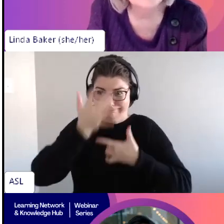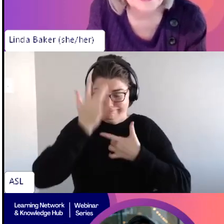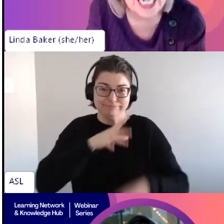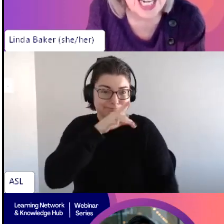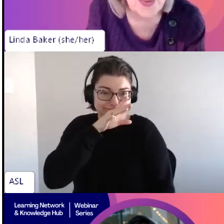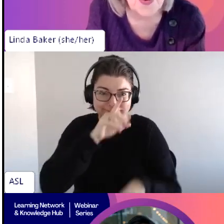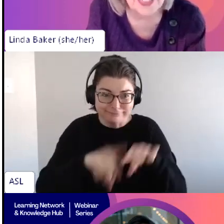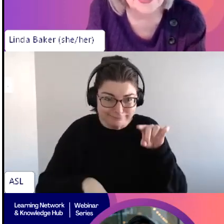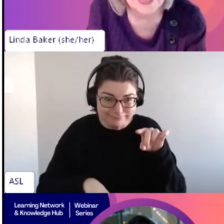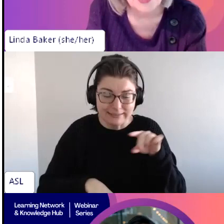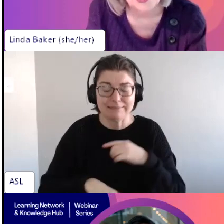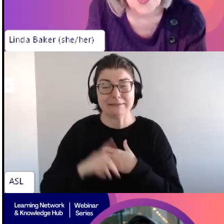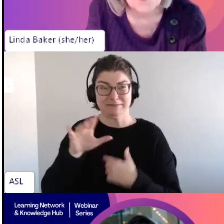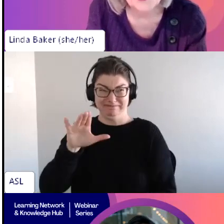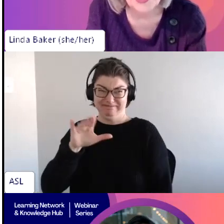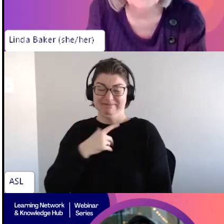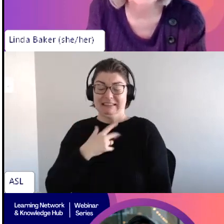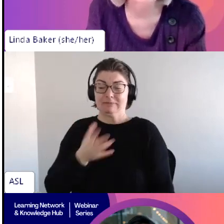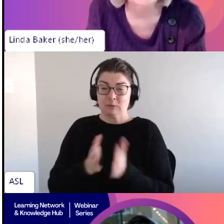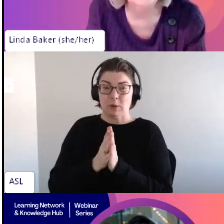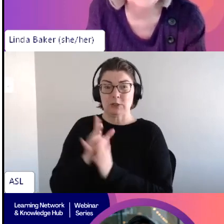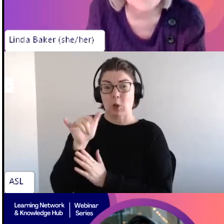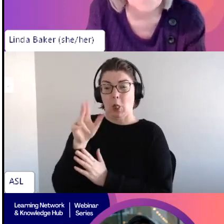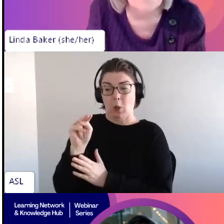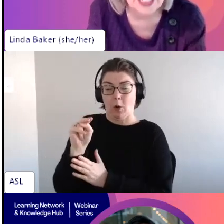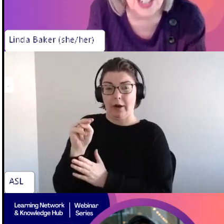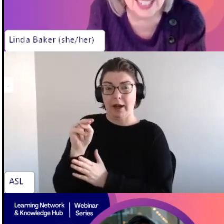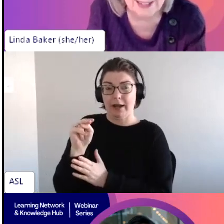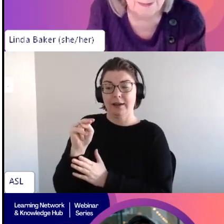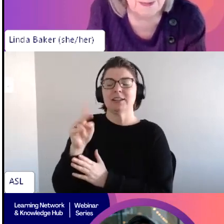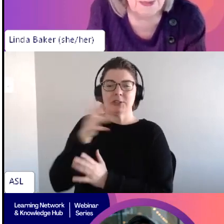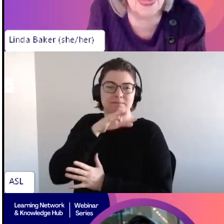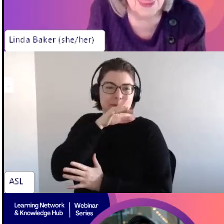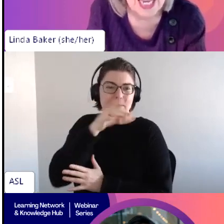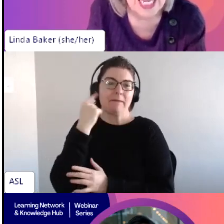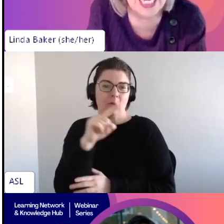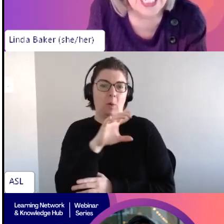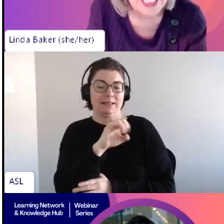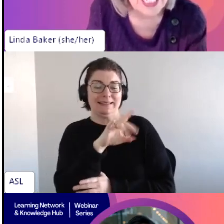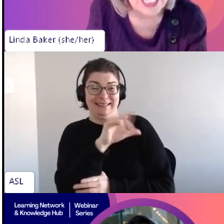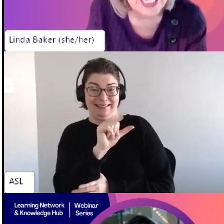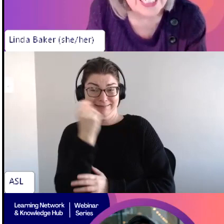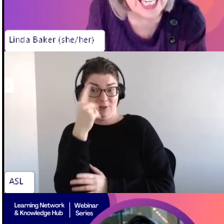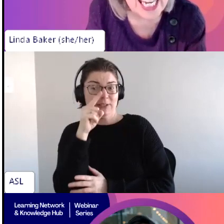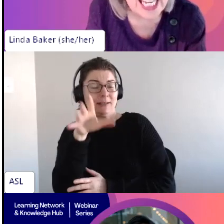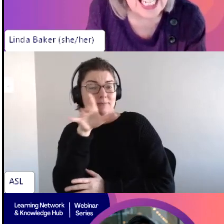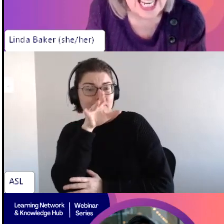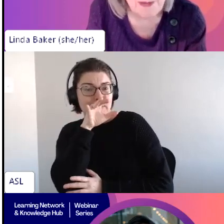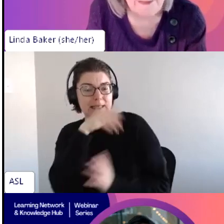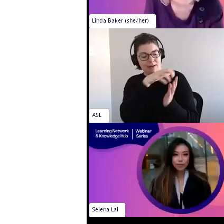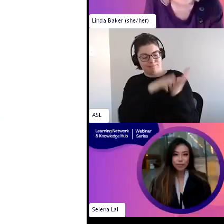voix alors à sa demande Lauren va partager les réflexions écrites de Selena